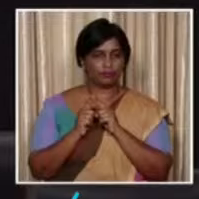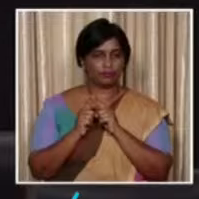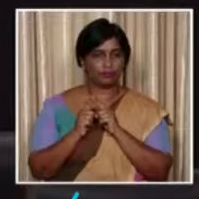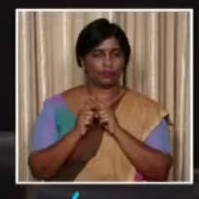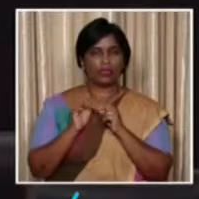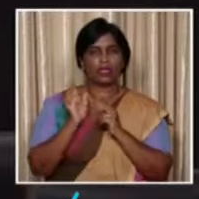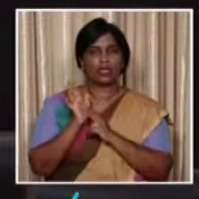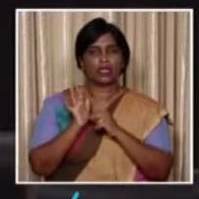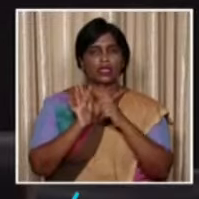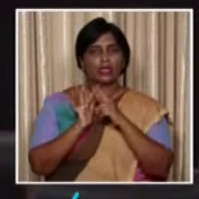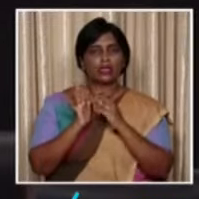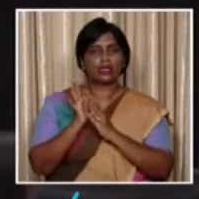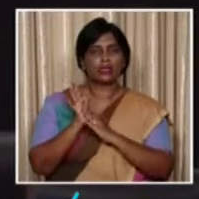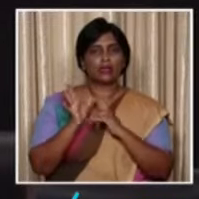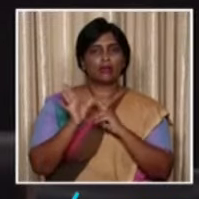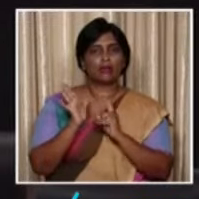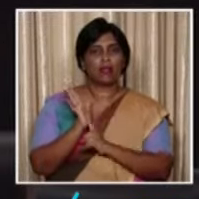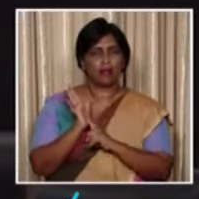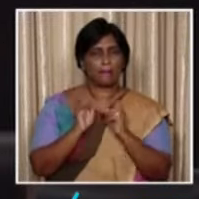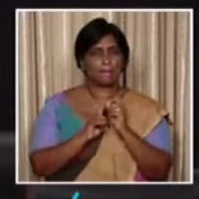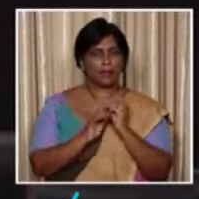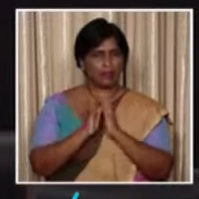निमाल पियतिस्स मंत्री तुमा